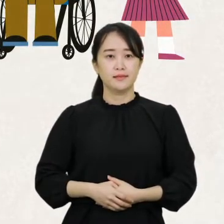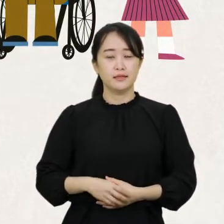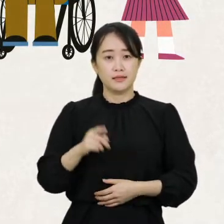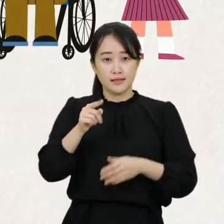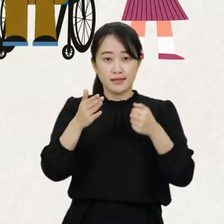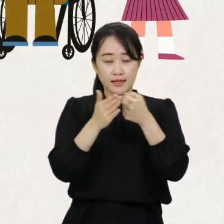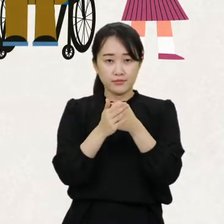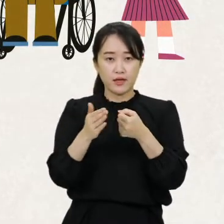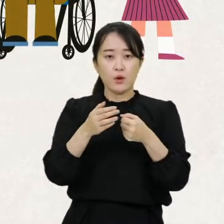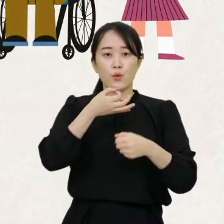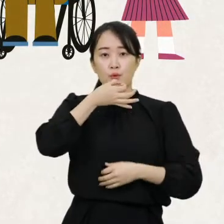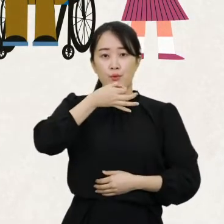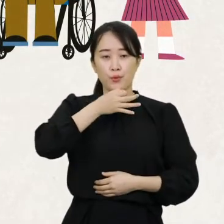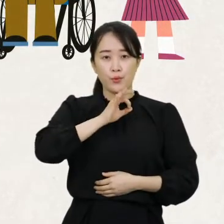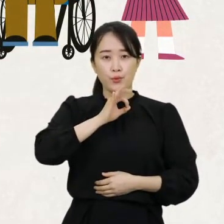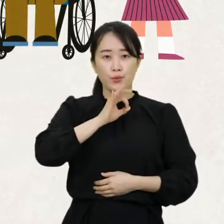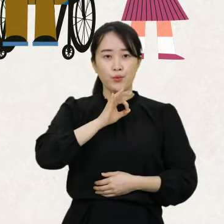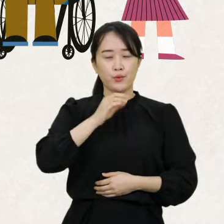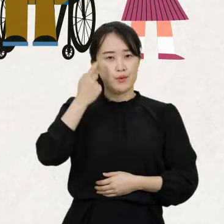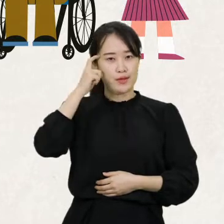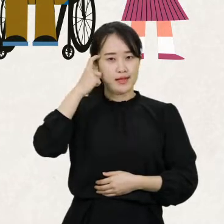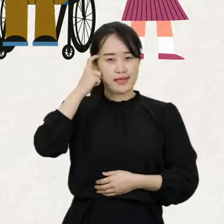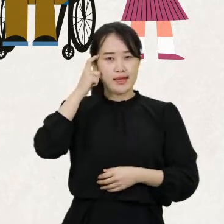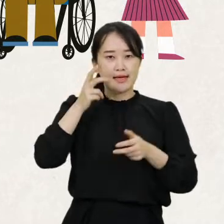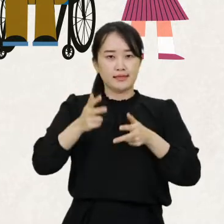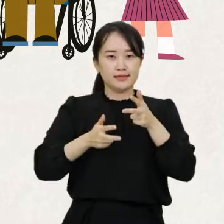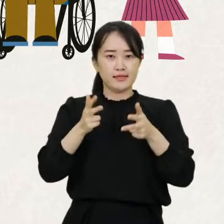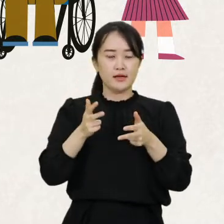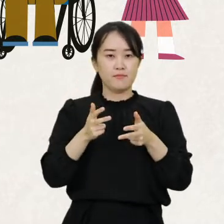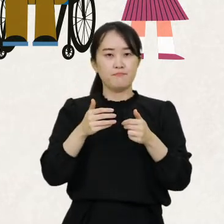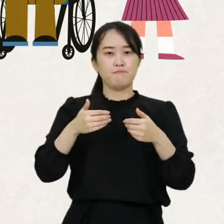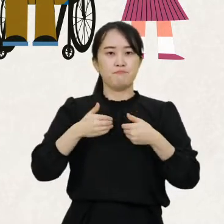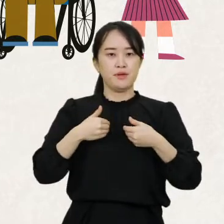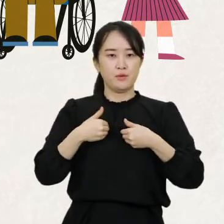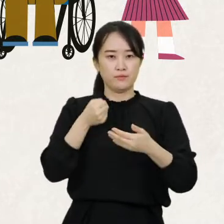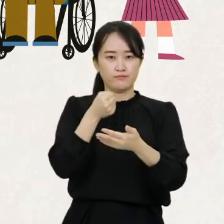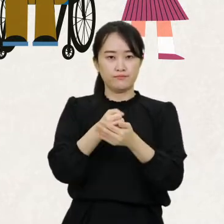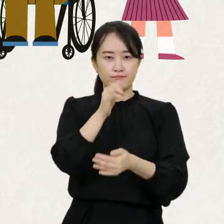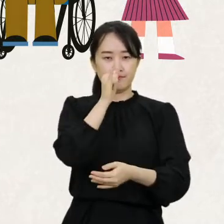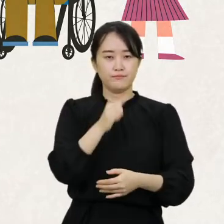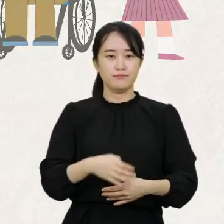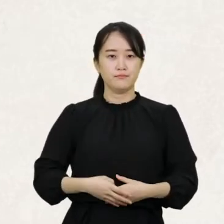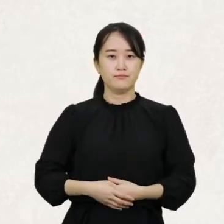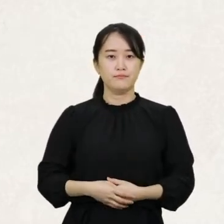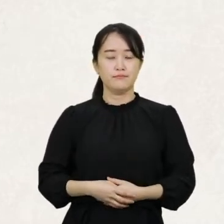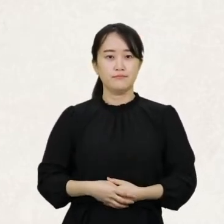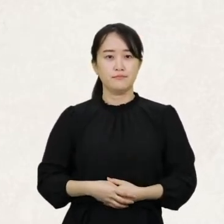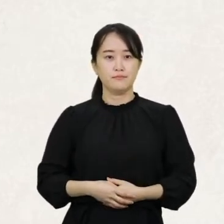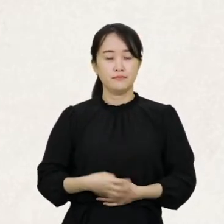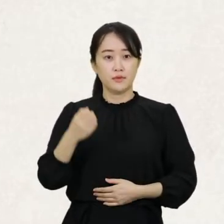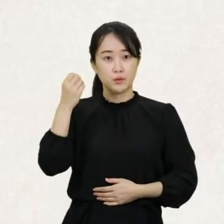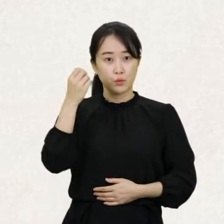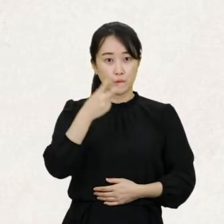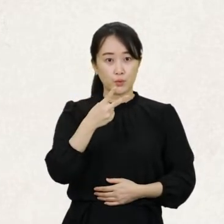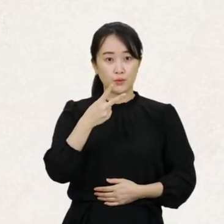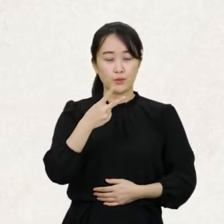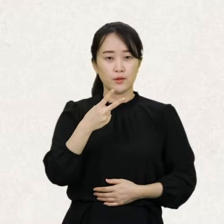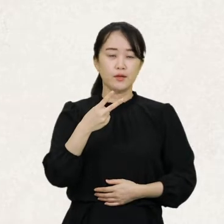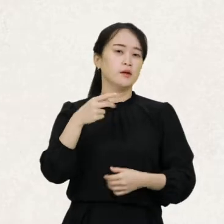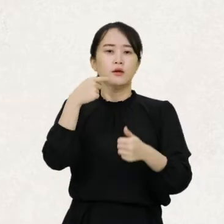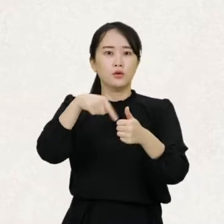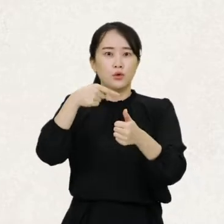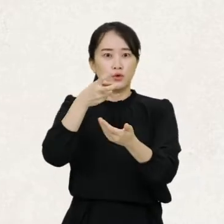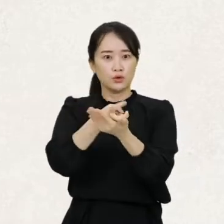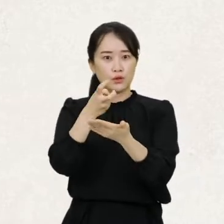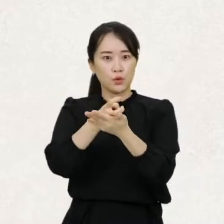이를 위해서 효과적인 대중인식 사업을 추진해야 한다고 정하고 있답니다. 또한